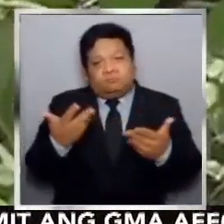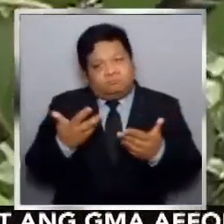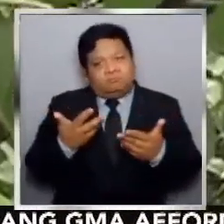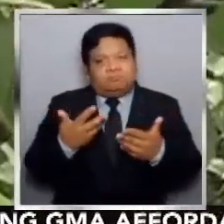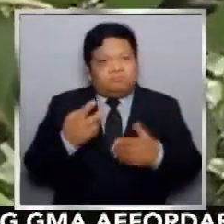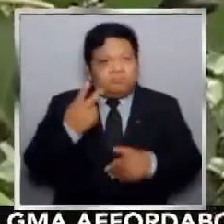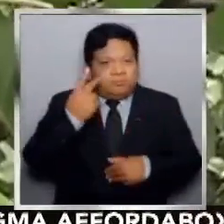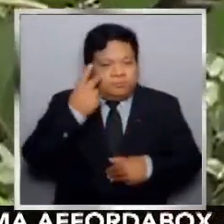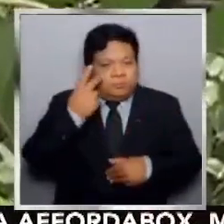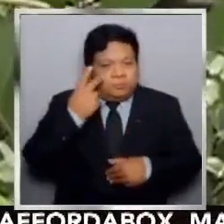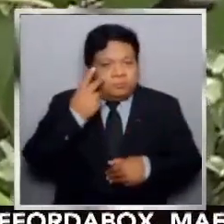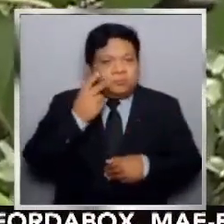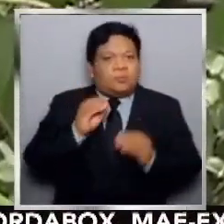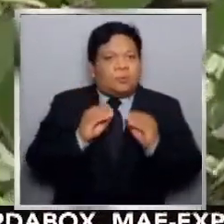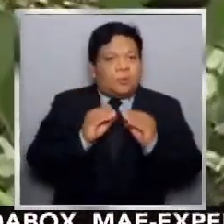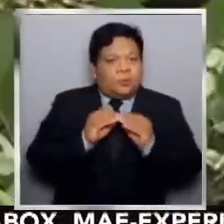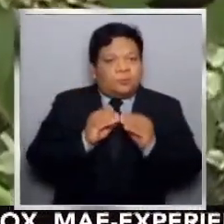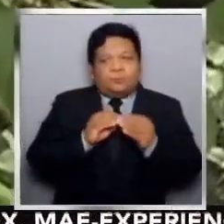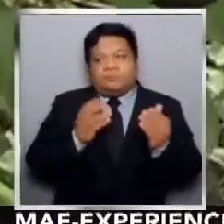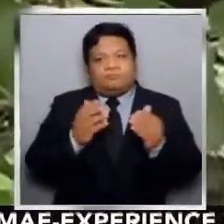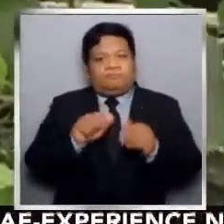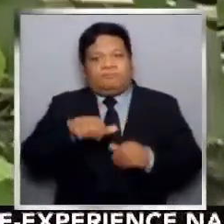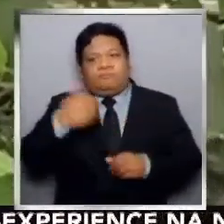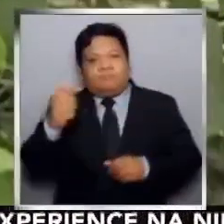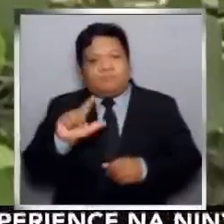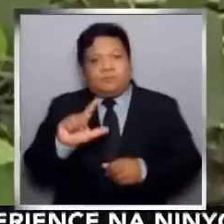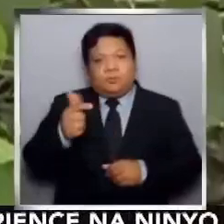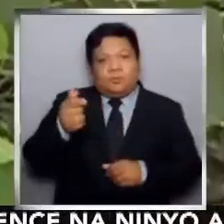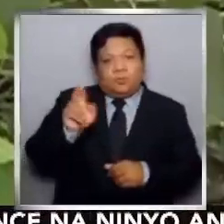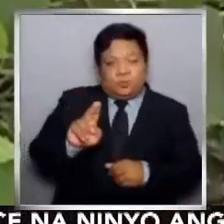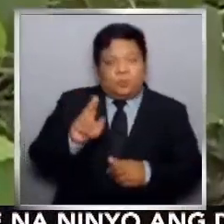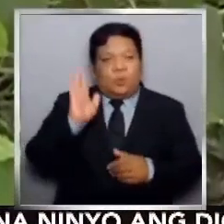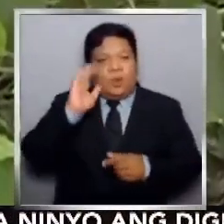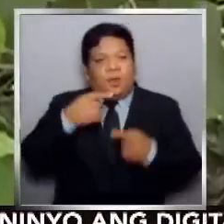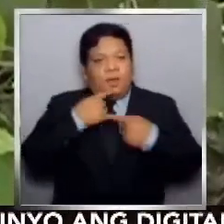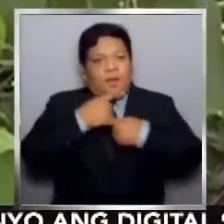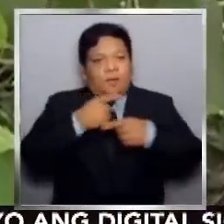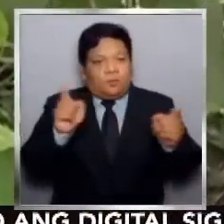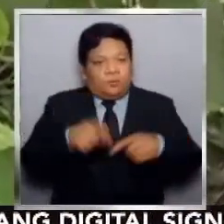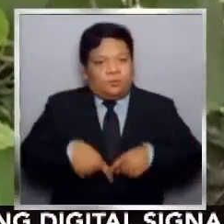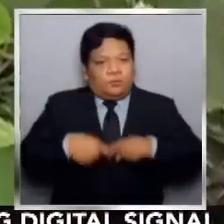sa inyo kung may iba pang lokal na pamahalaan na mag-aanunsyo ng suspension.